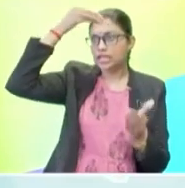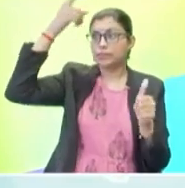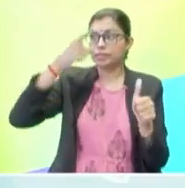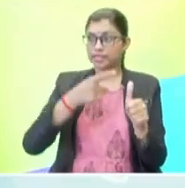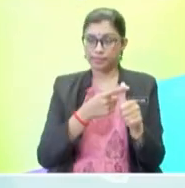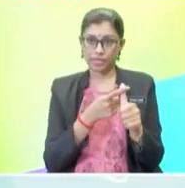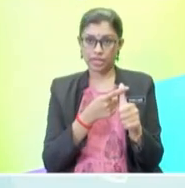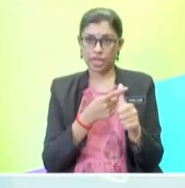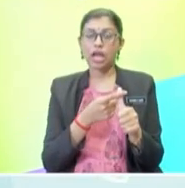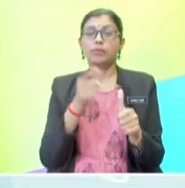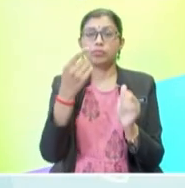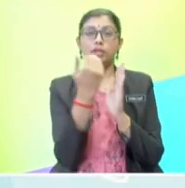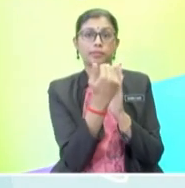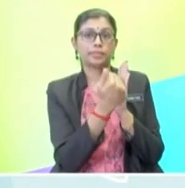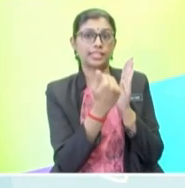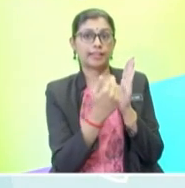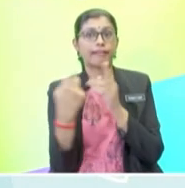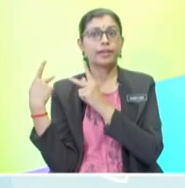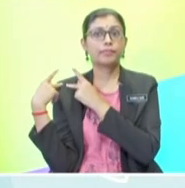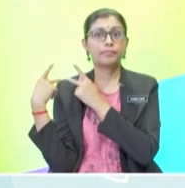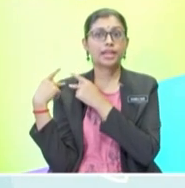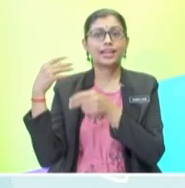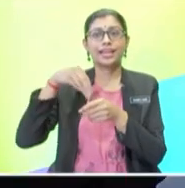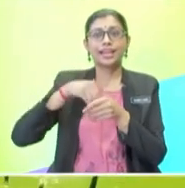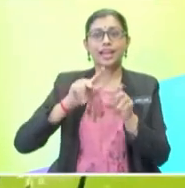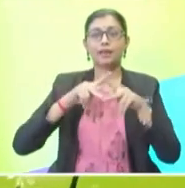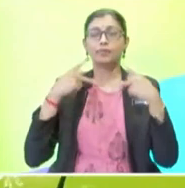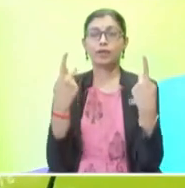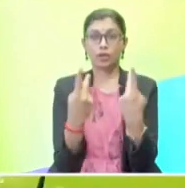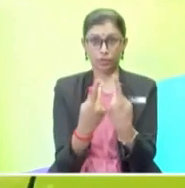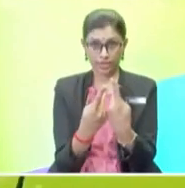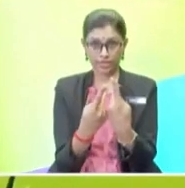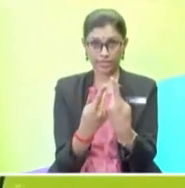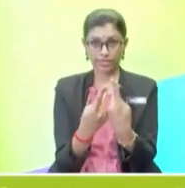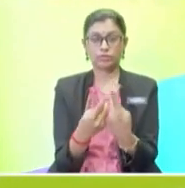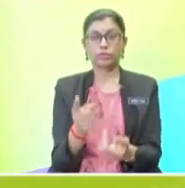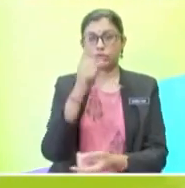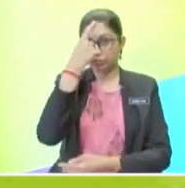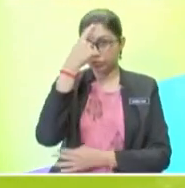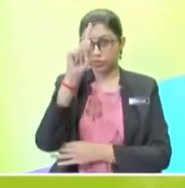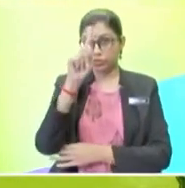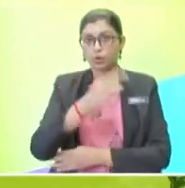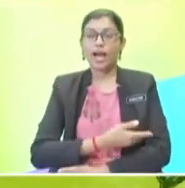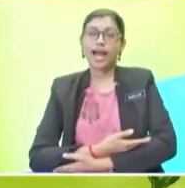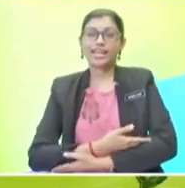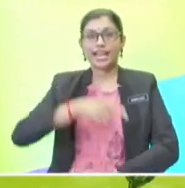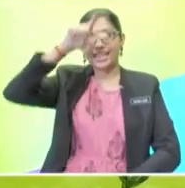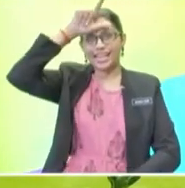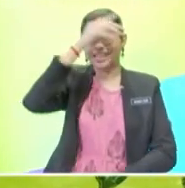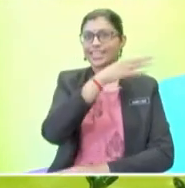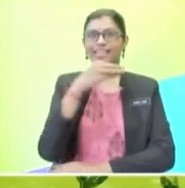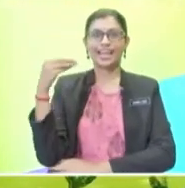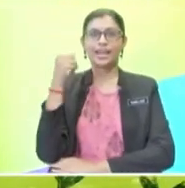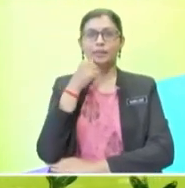adalah menyenaraikan peranan dalam keluarga sebagai anak lelaki dan anak perempuan. Dan yang kedua, mereka